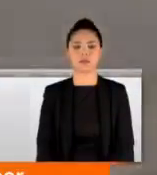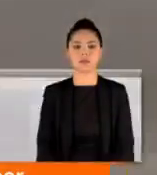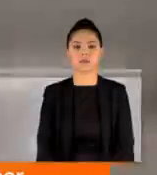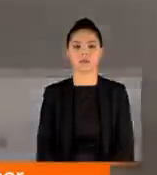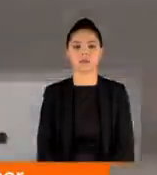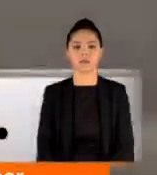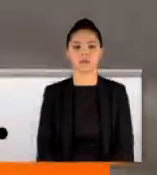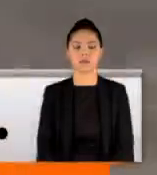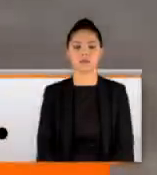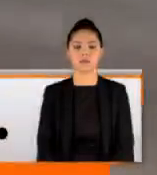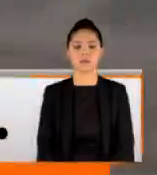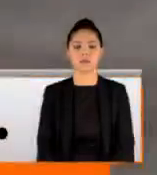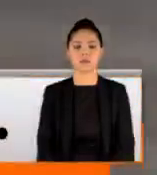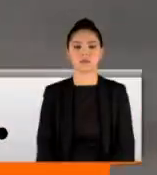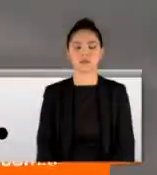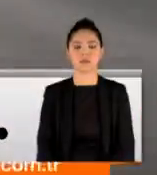Kimse var mı?